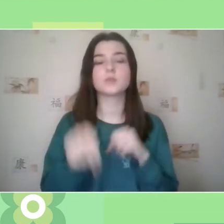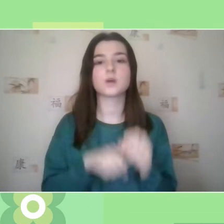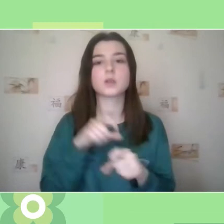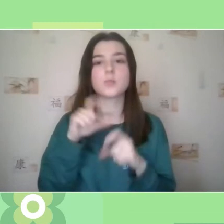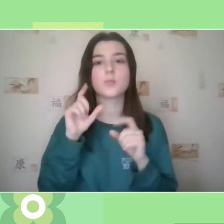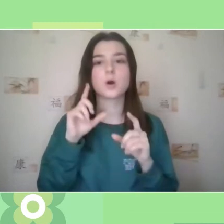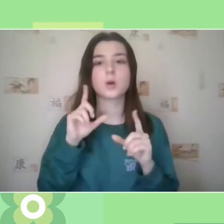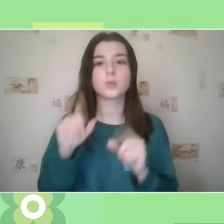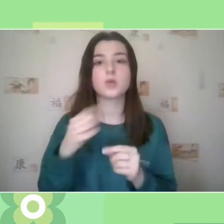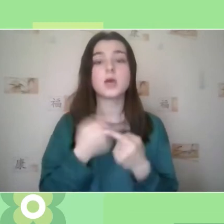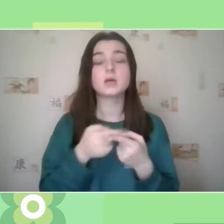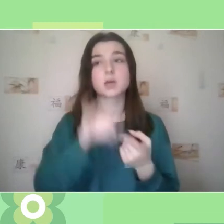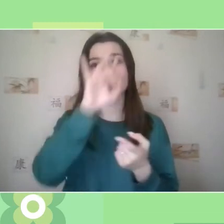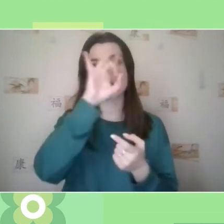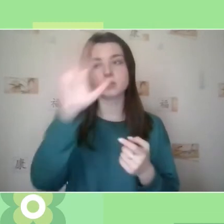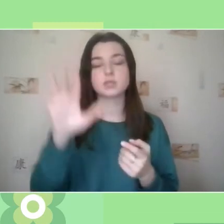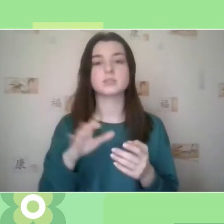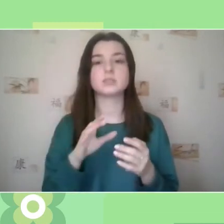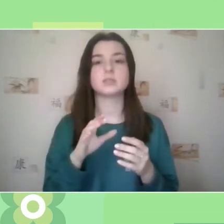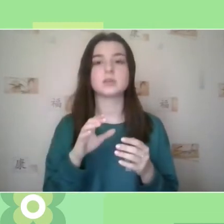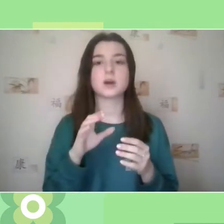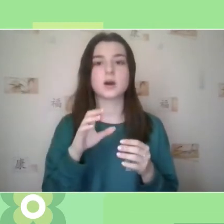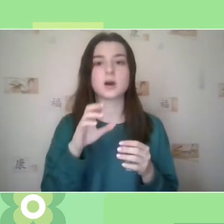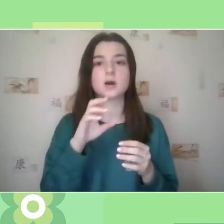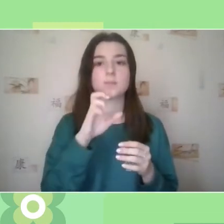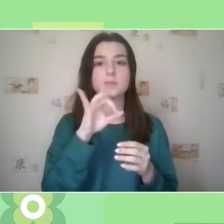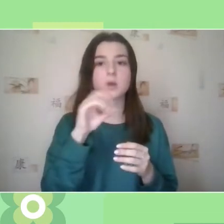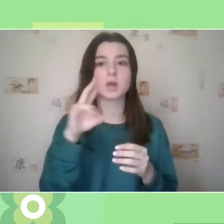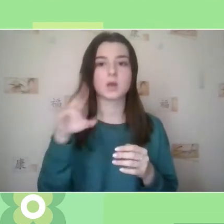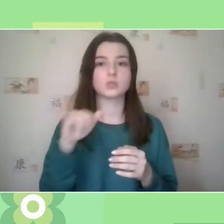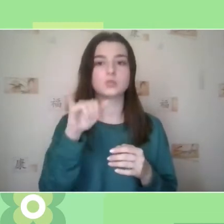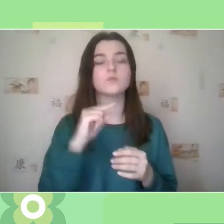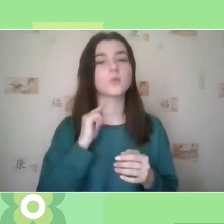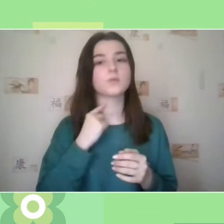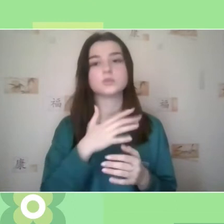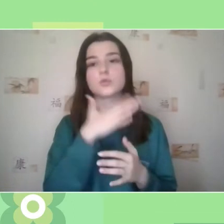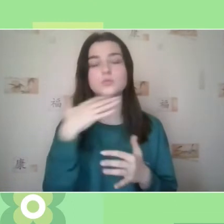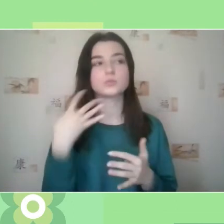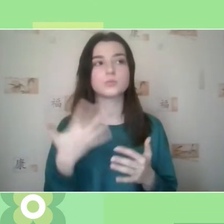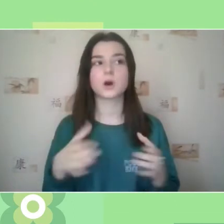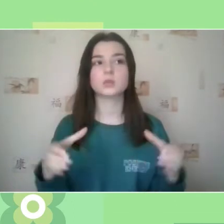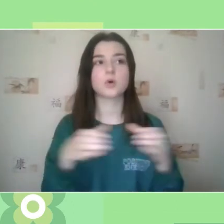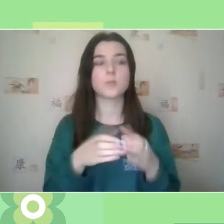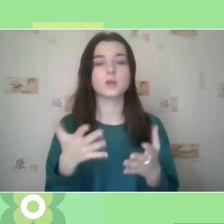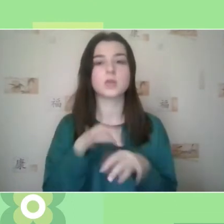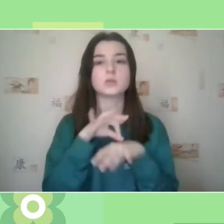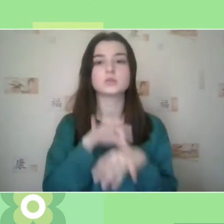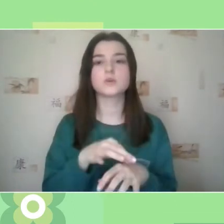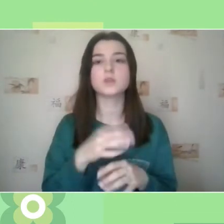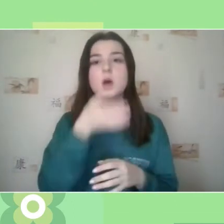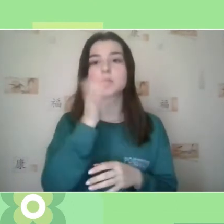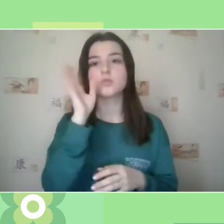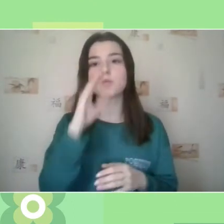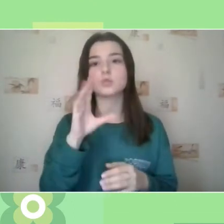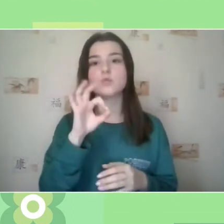популяризація бренду. Я вам скажу, у нас в Кропивницькому уйма компаній, які доставляють питну воду в офіси додому.